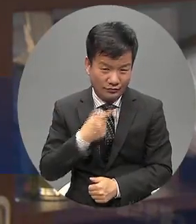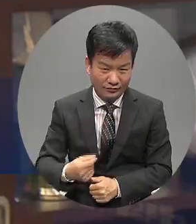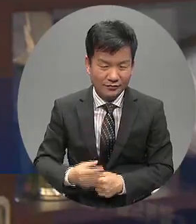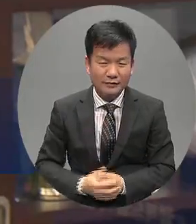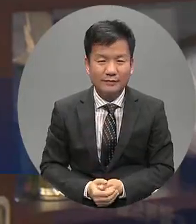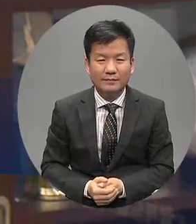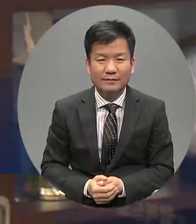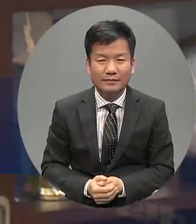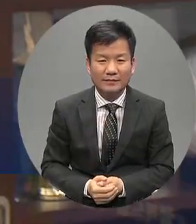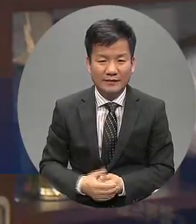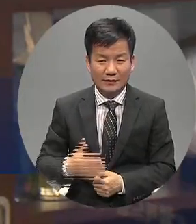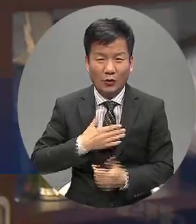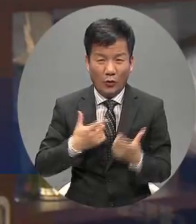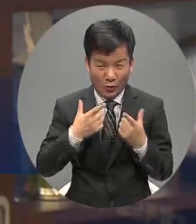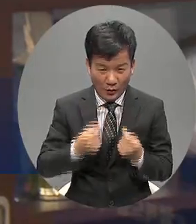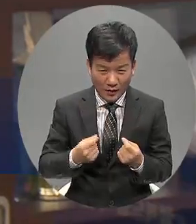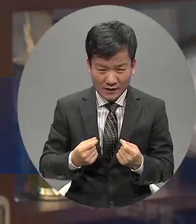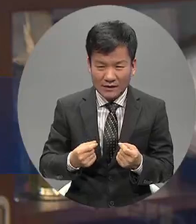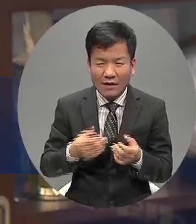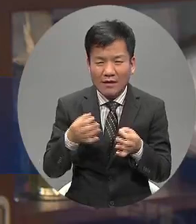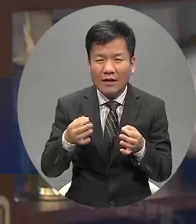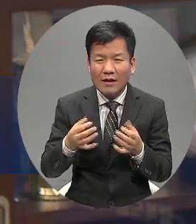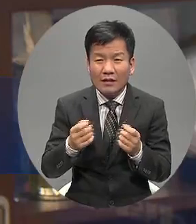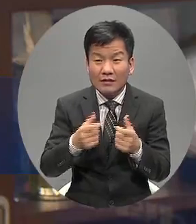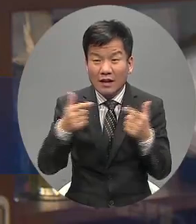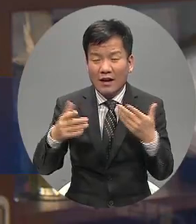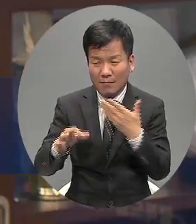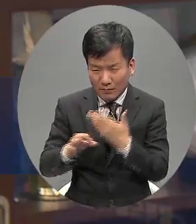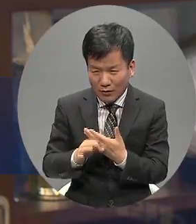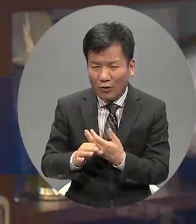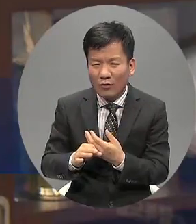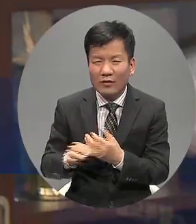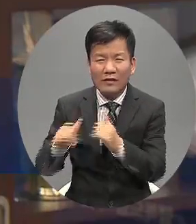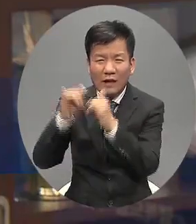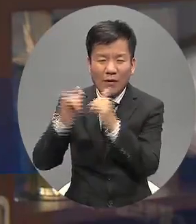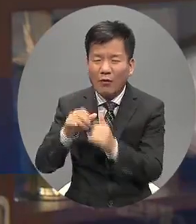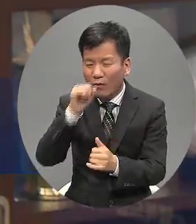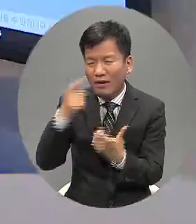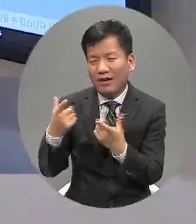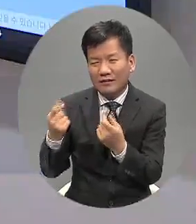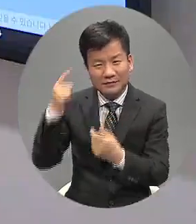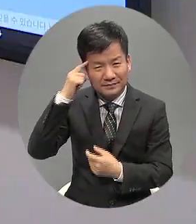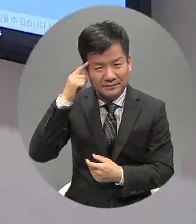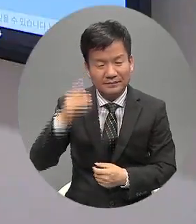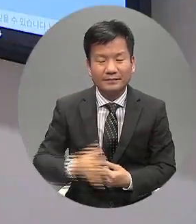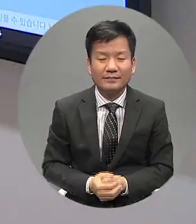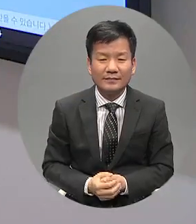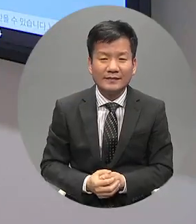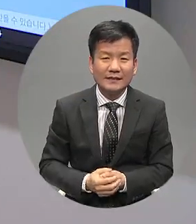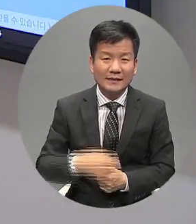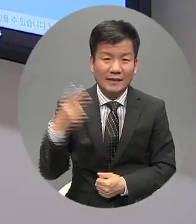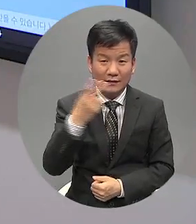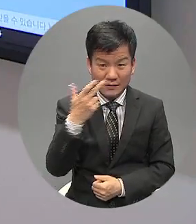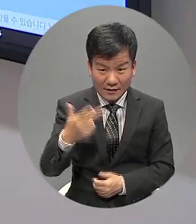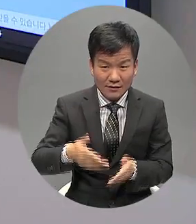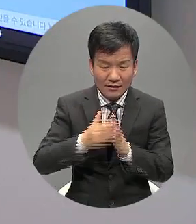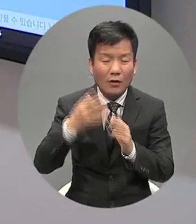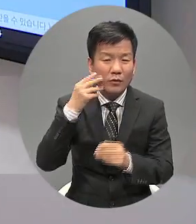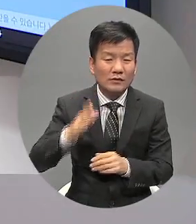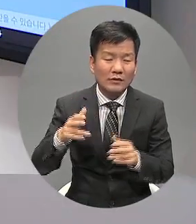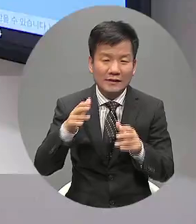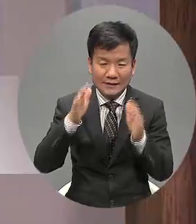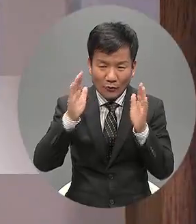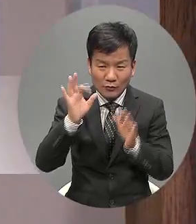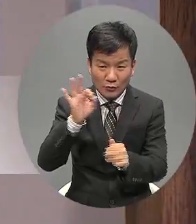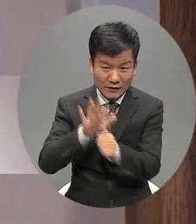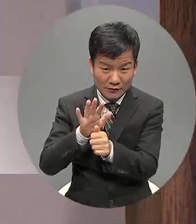의미에서 저 같은 사람이 여러 사람 모아주면 큰 힘이 되지 않을까 싶어서요. 지난 2007년 설립된 옥천군